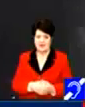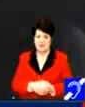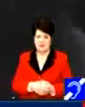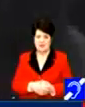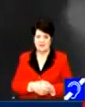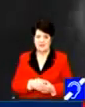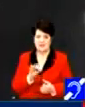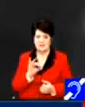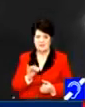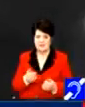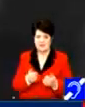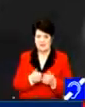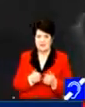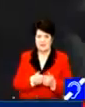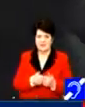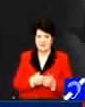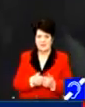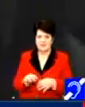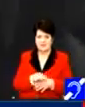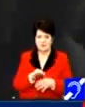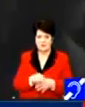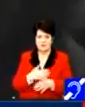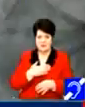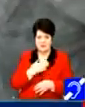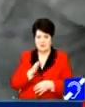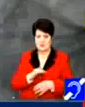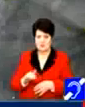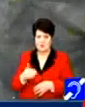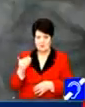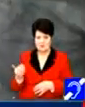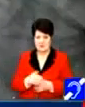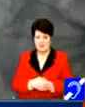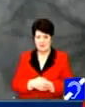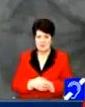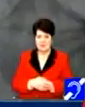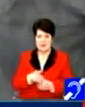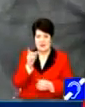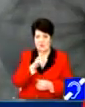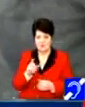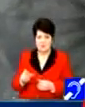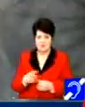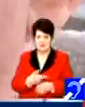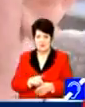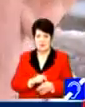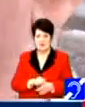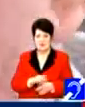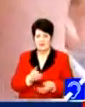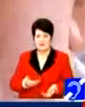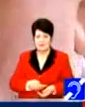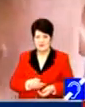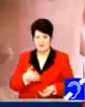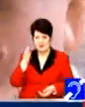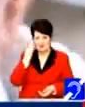perfect lucid, dar lângă el era soția moartă și copilul. Imaginea acelor oameni striviți,